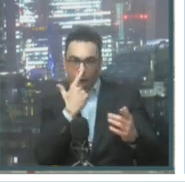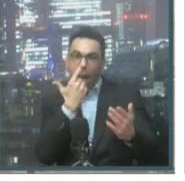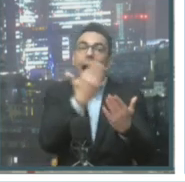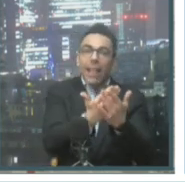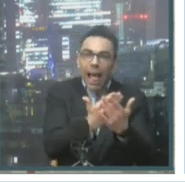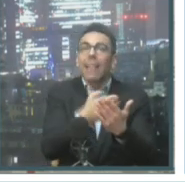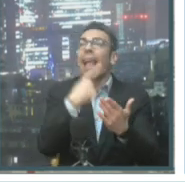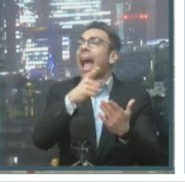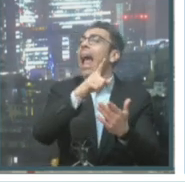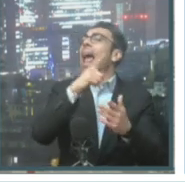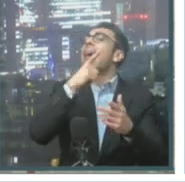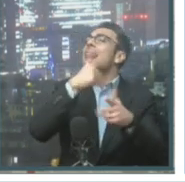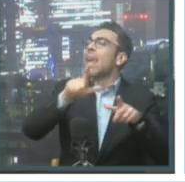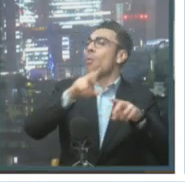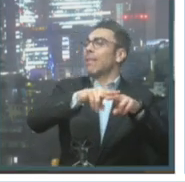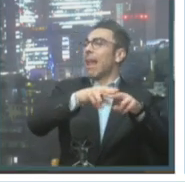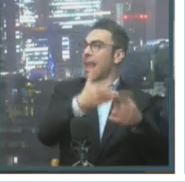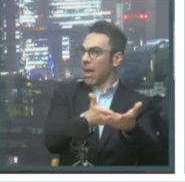italiana